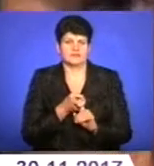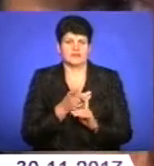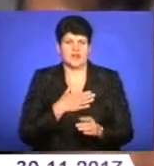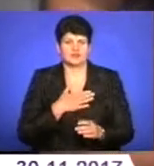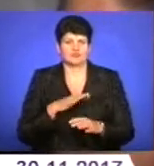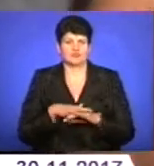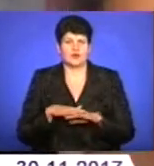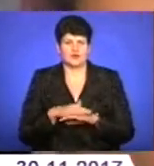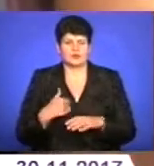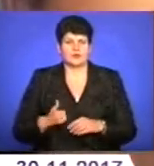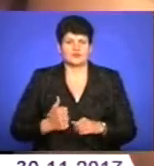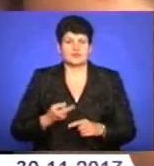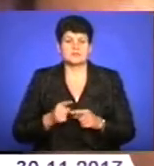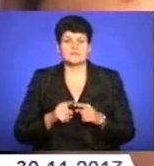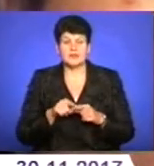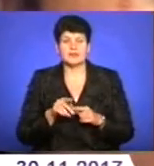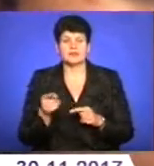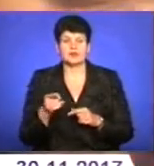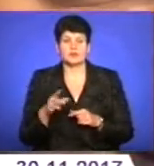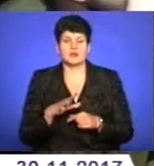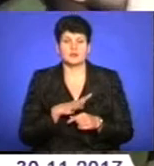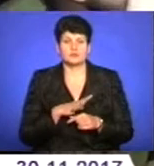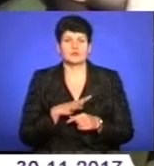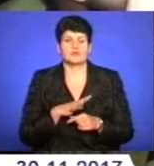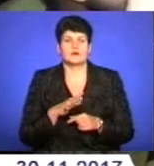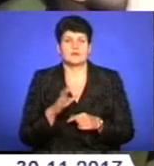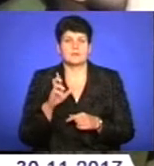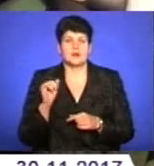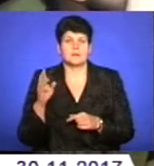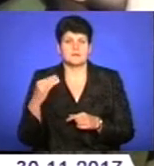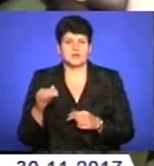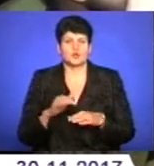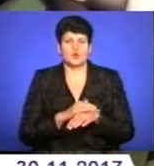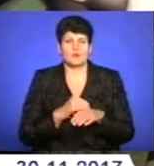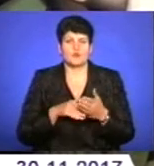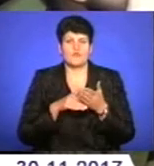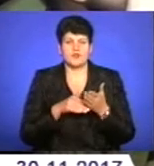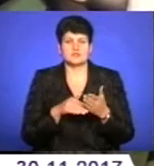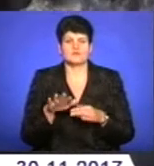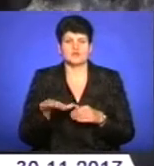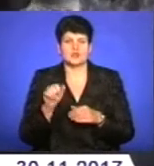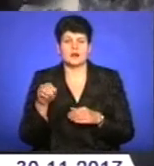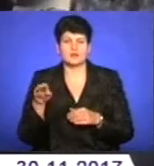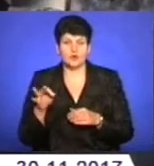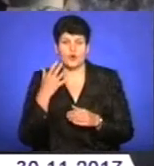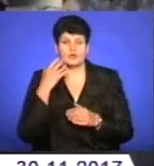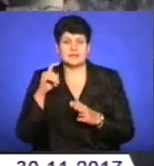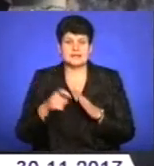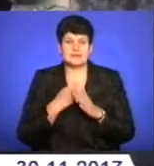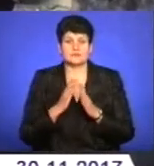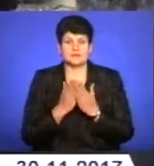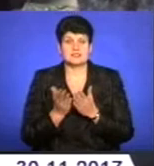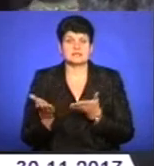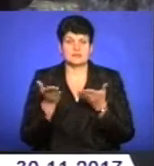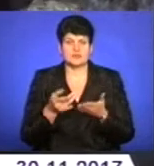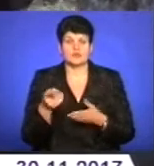пишаюся. Тернополянин Анатолій Бабій був добровольцем в зоні АТО. Там і познайомився з Юрієм Тирою. Коли дізнався про книгу волонтера, запросив його